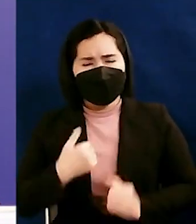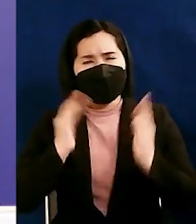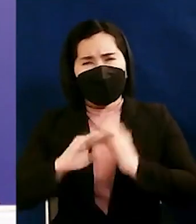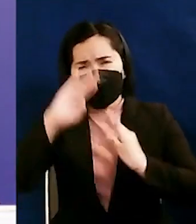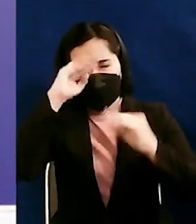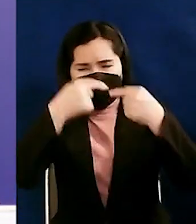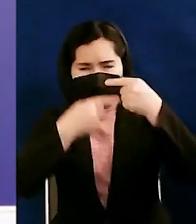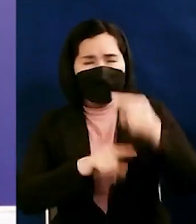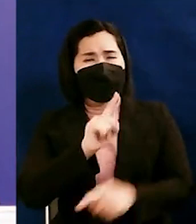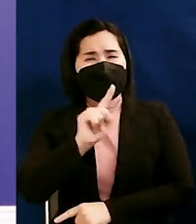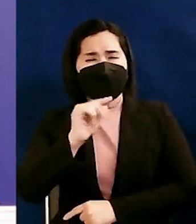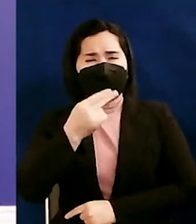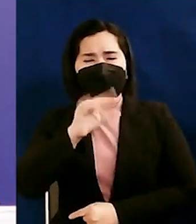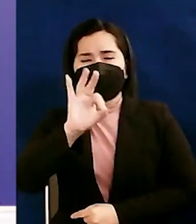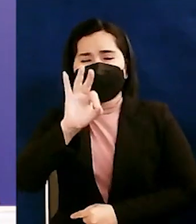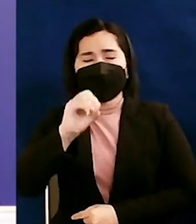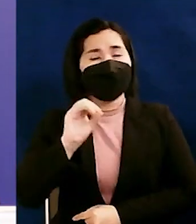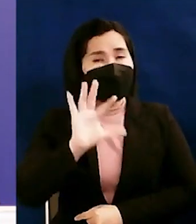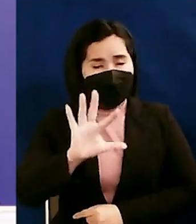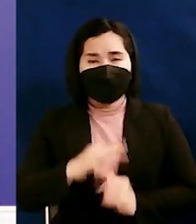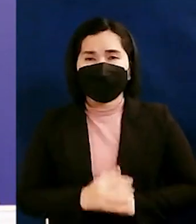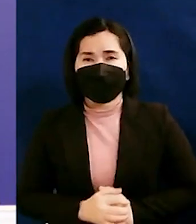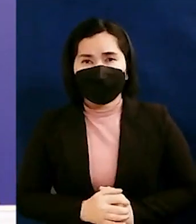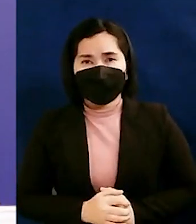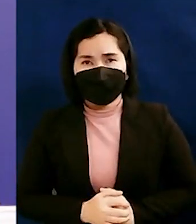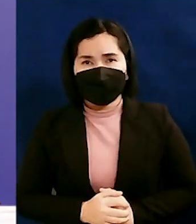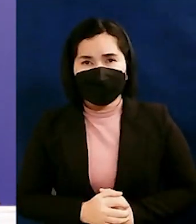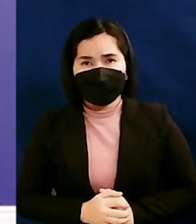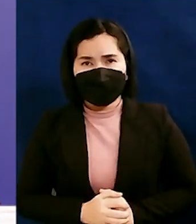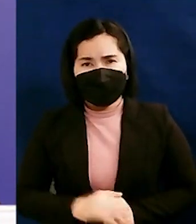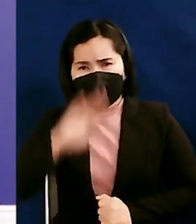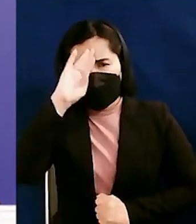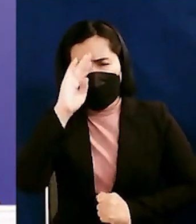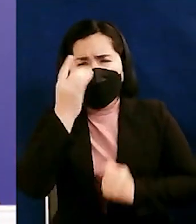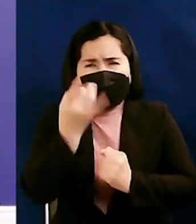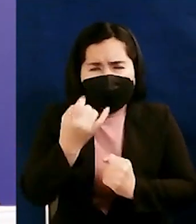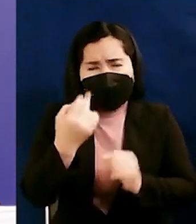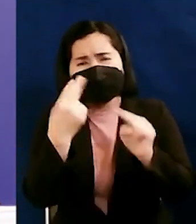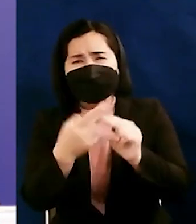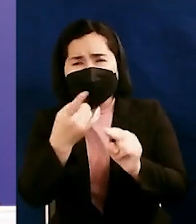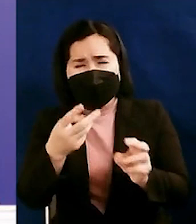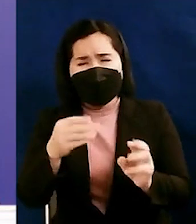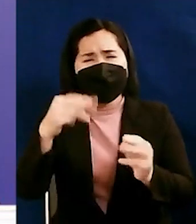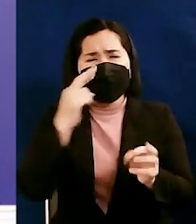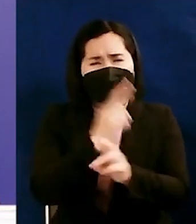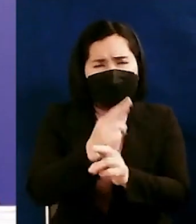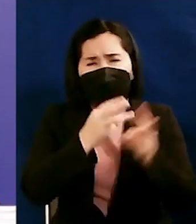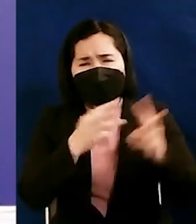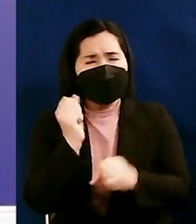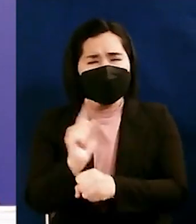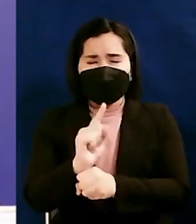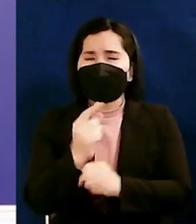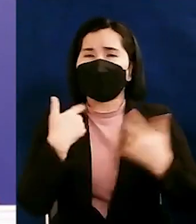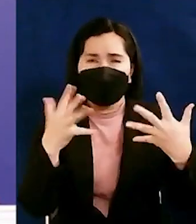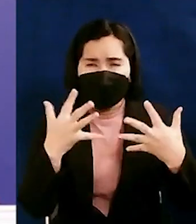ณ 1,095 รายนะครับจะไม่มีรายละเอียดของการรักษาใดๆทั้งสิ้นนะครับมีชื่อนะครับมีน